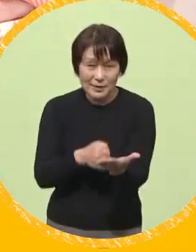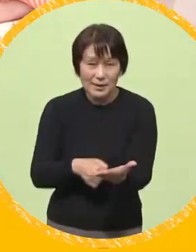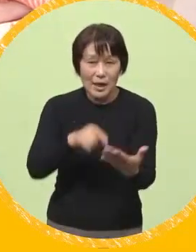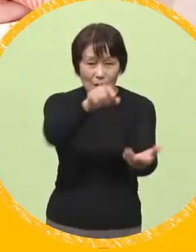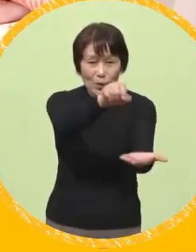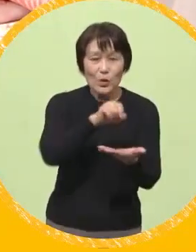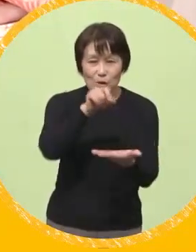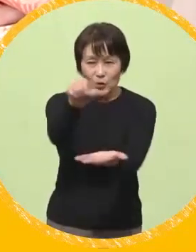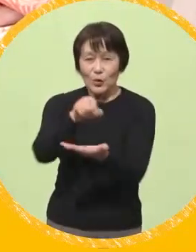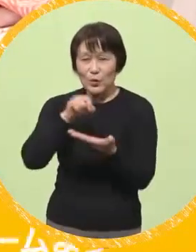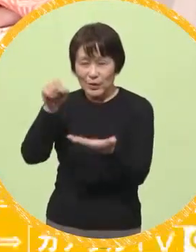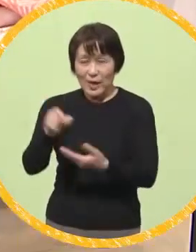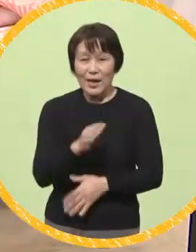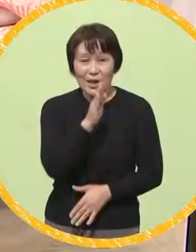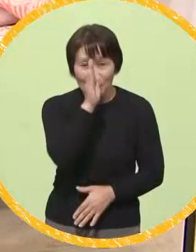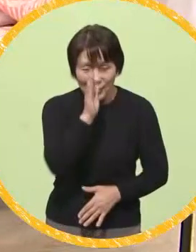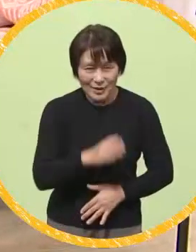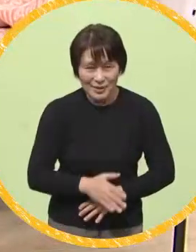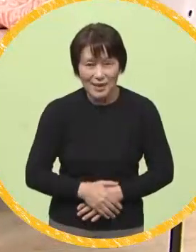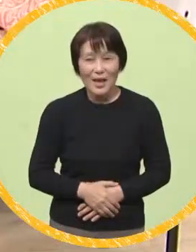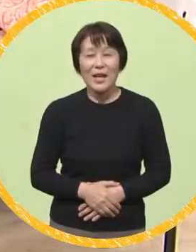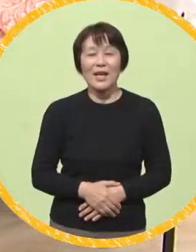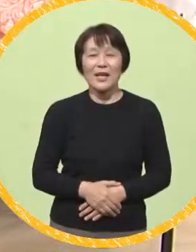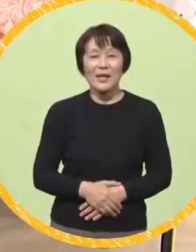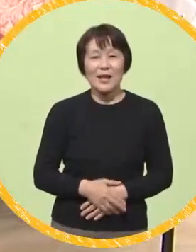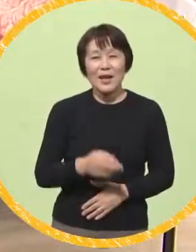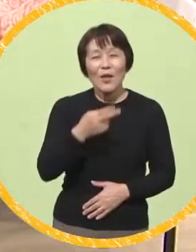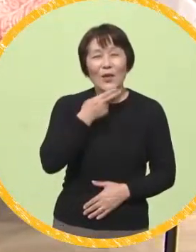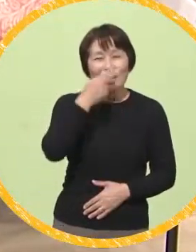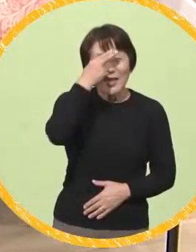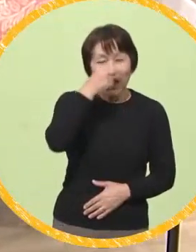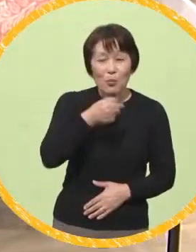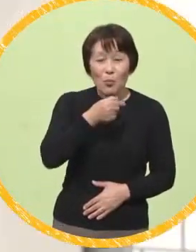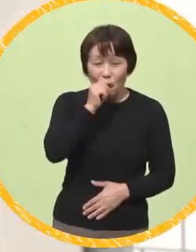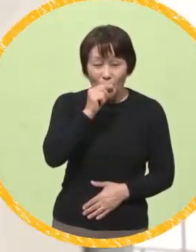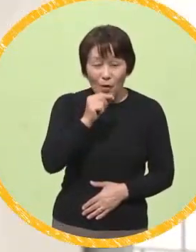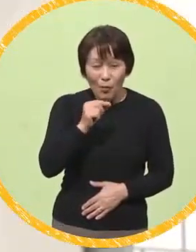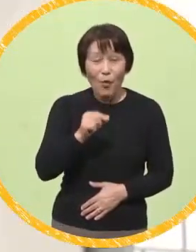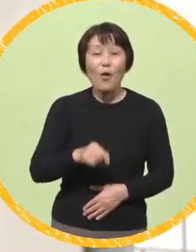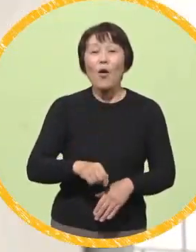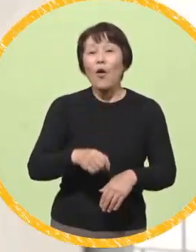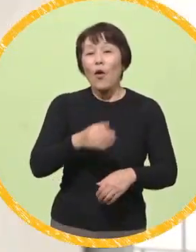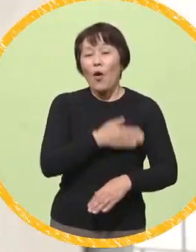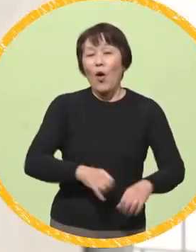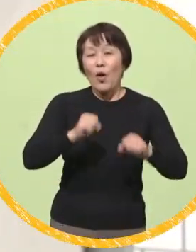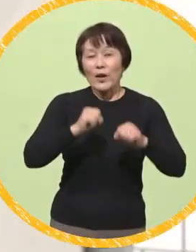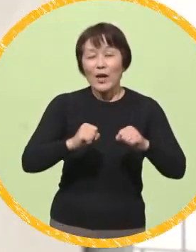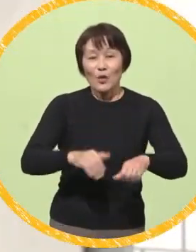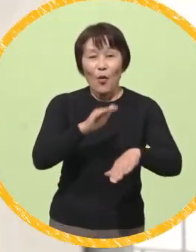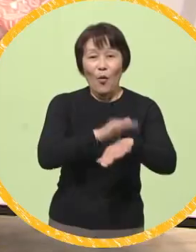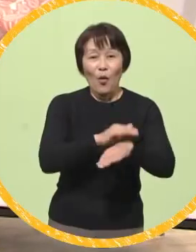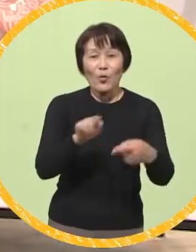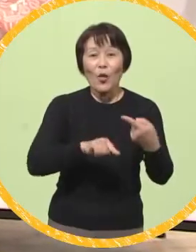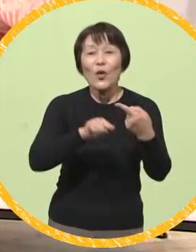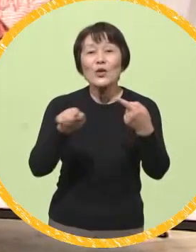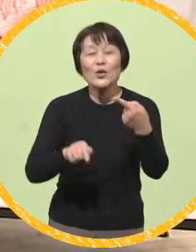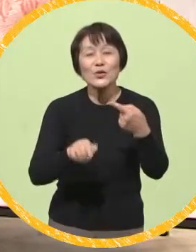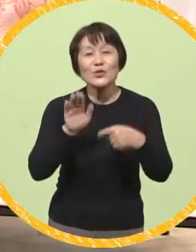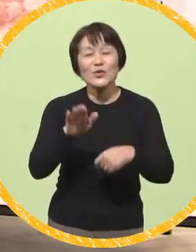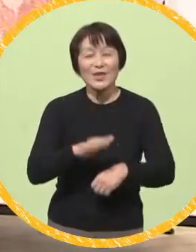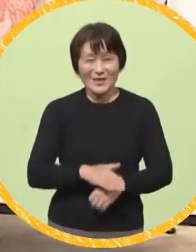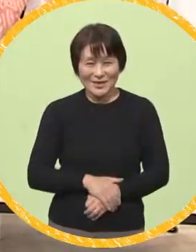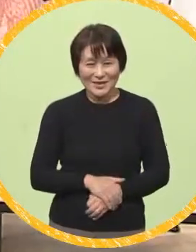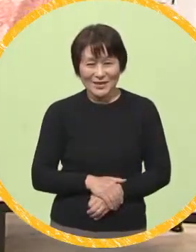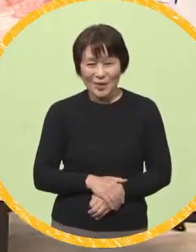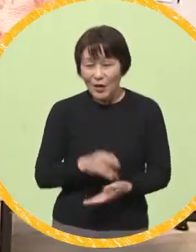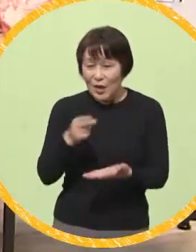ってください、うん、 はい、まあお酒もね健康法ですけどね、 うん、そうなんですよ。まあまあこれちょっと食べてください。食べてもらえますか。 いいん